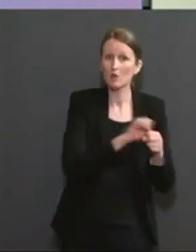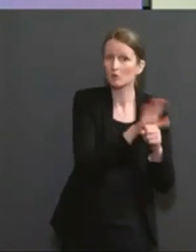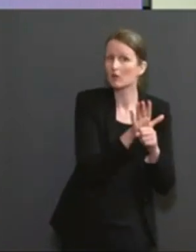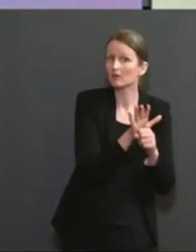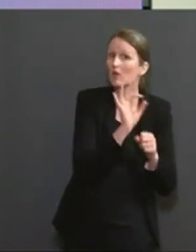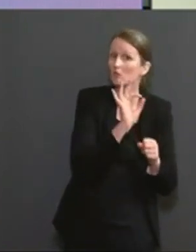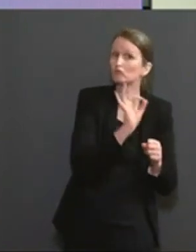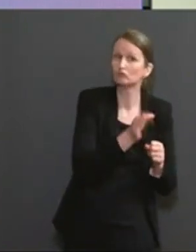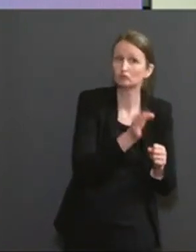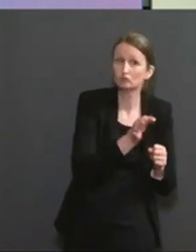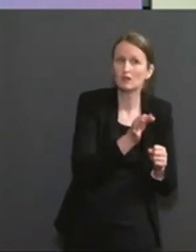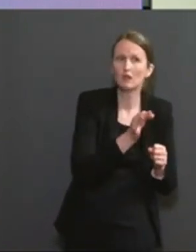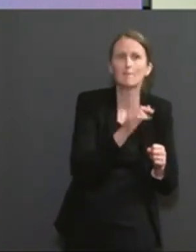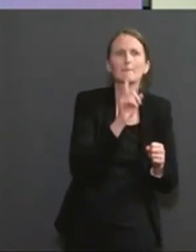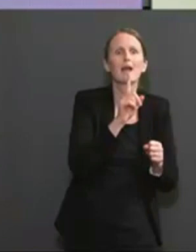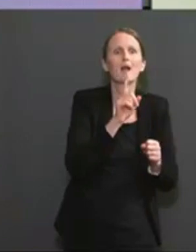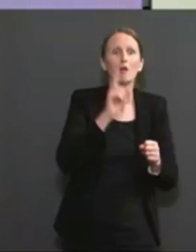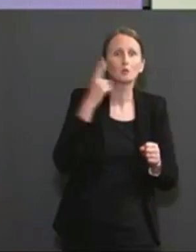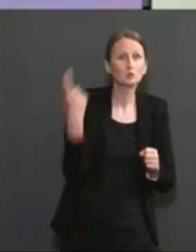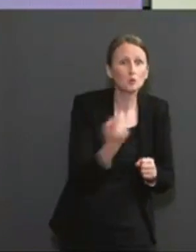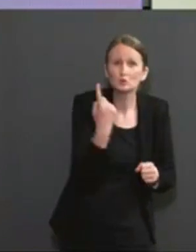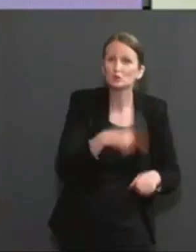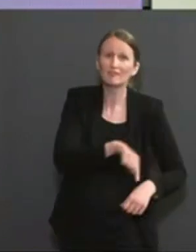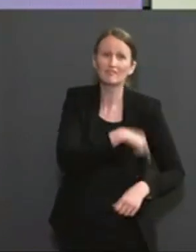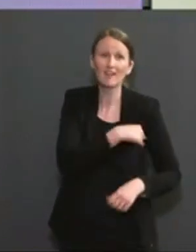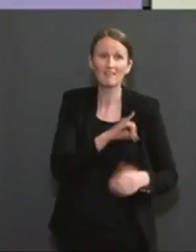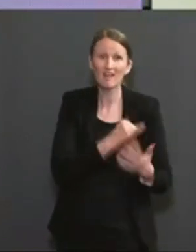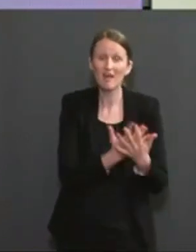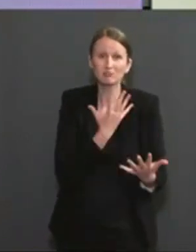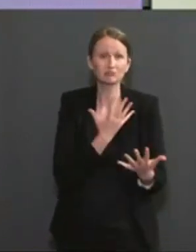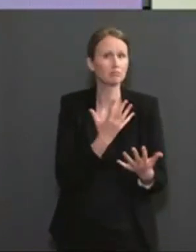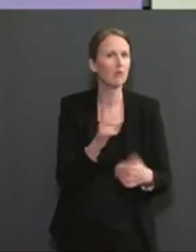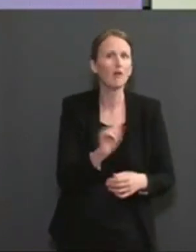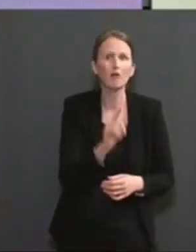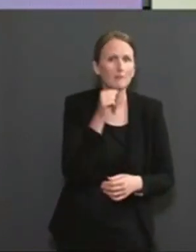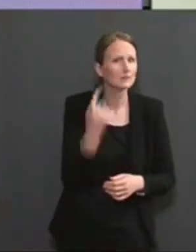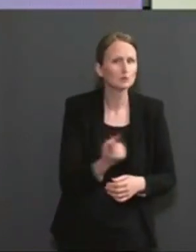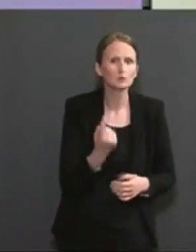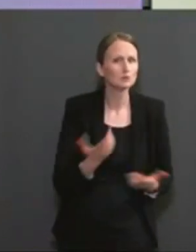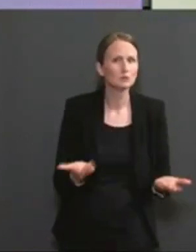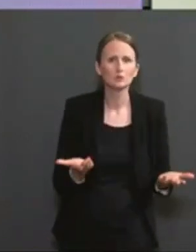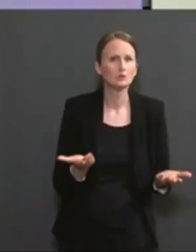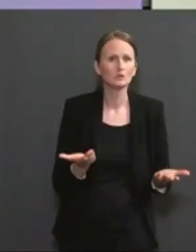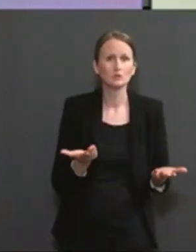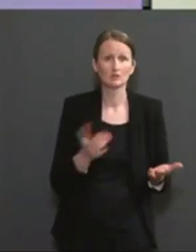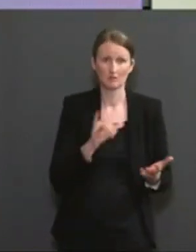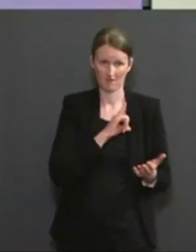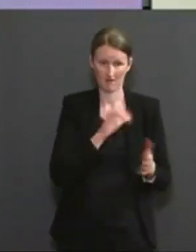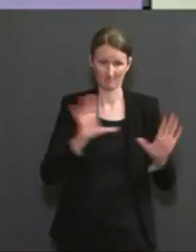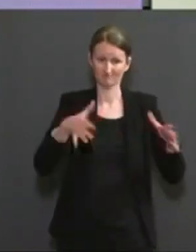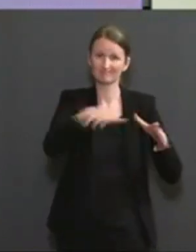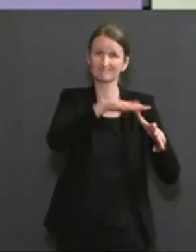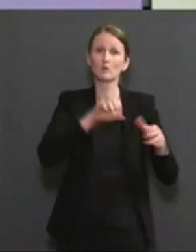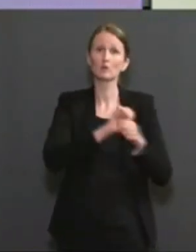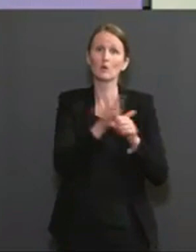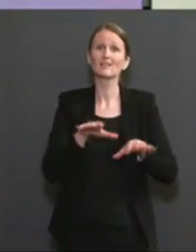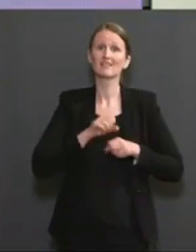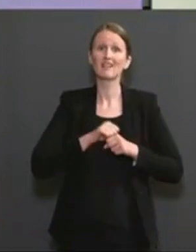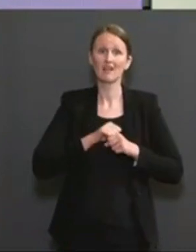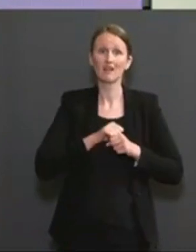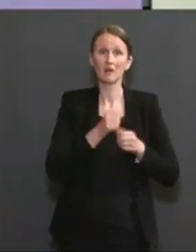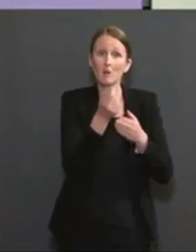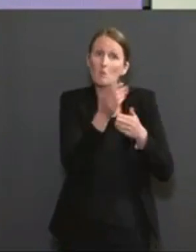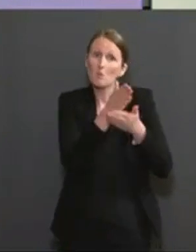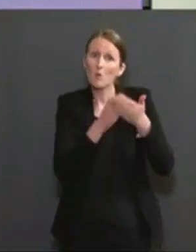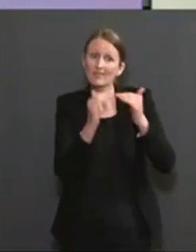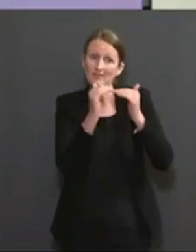du Covid, moins de la moitié des patients ne font font de la fièvre. Souvent, on